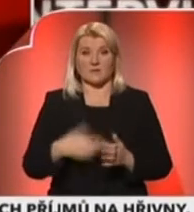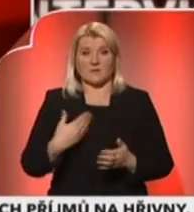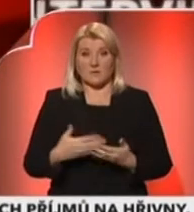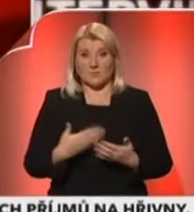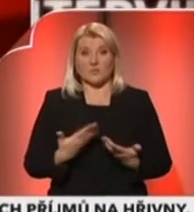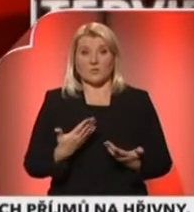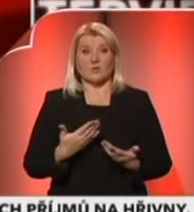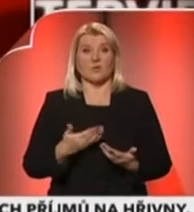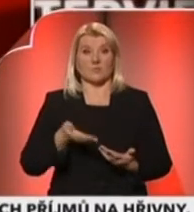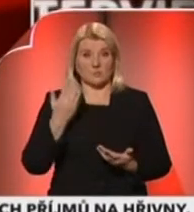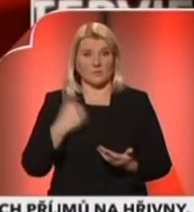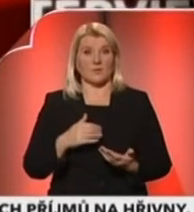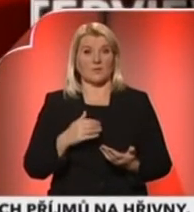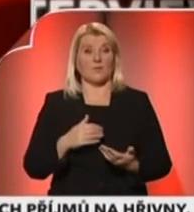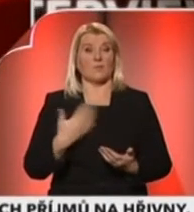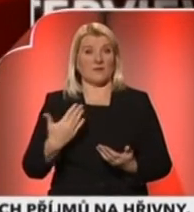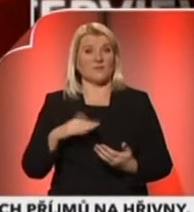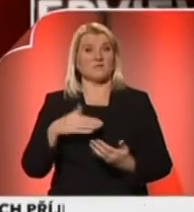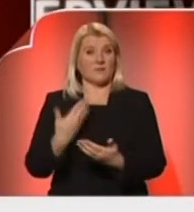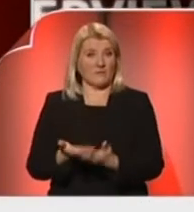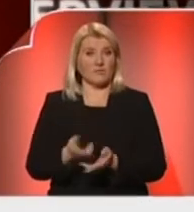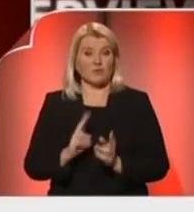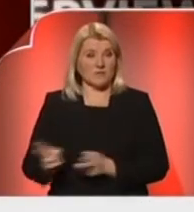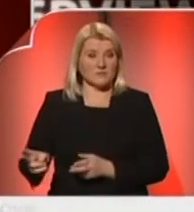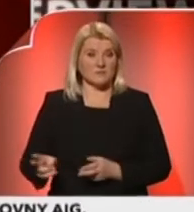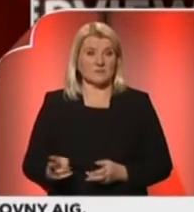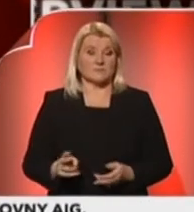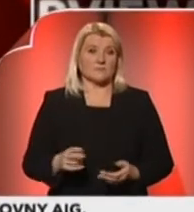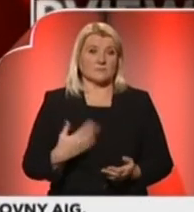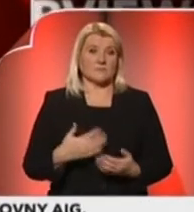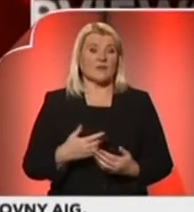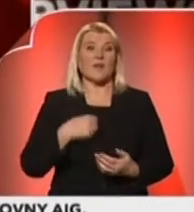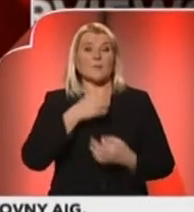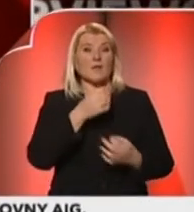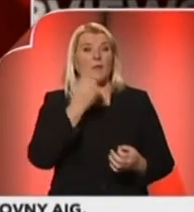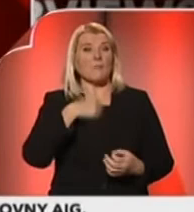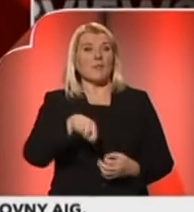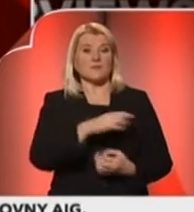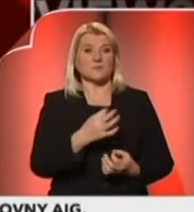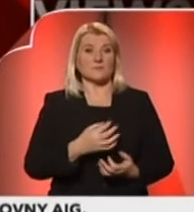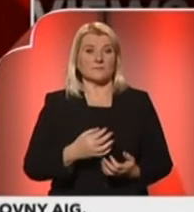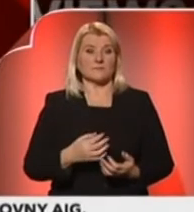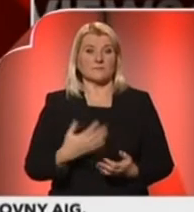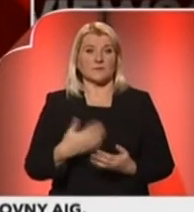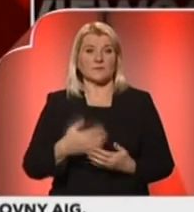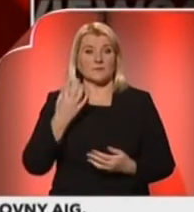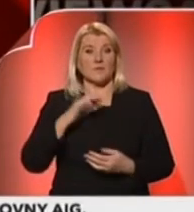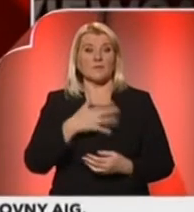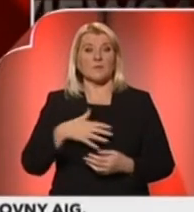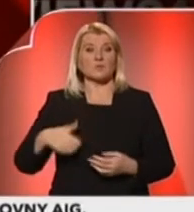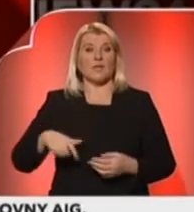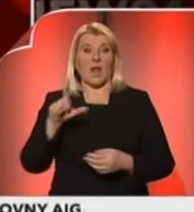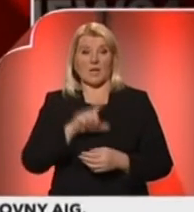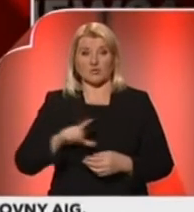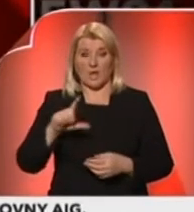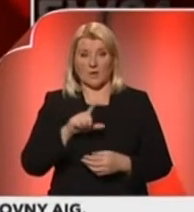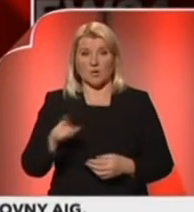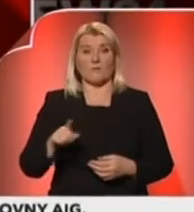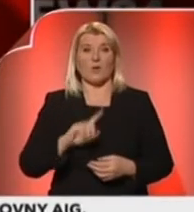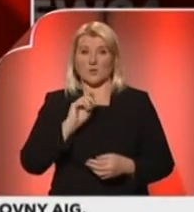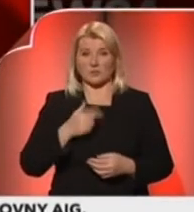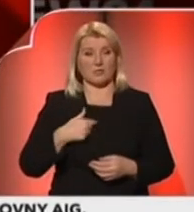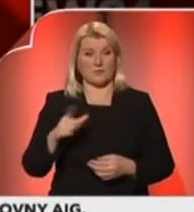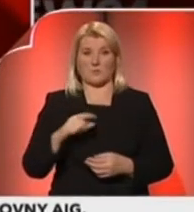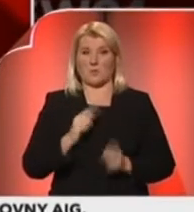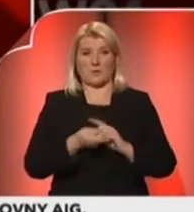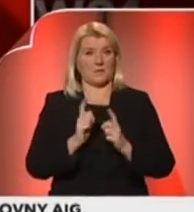tu šanci tady pravice měla. Jedna část pravice, TOP 09, paní poslankyně Langšádlová, ta nám řekla, že s náma